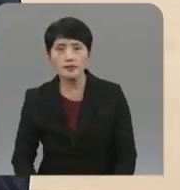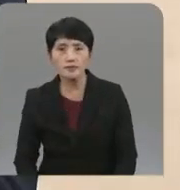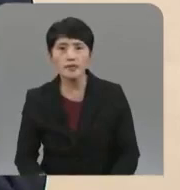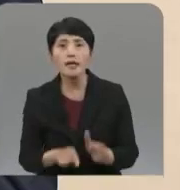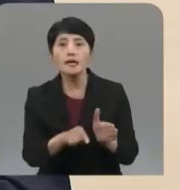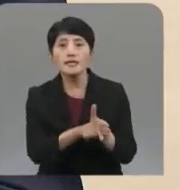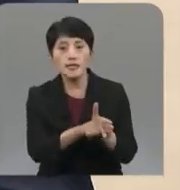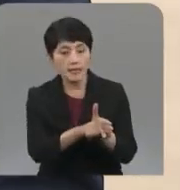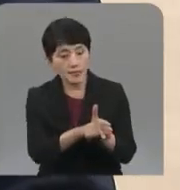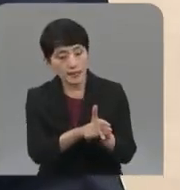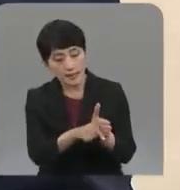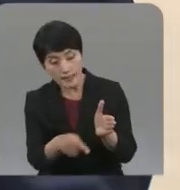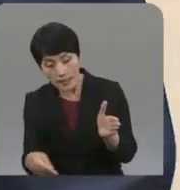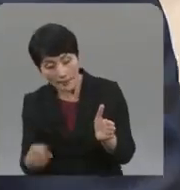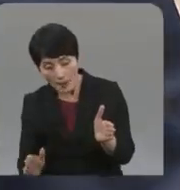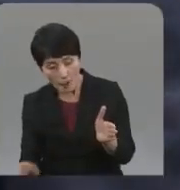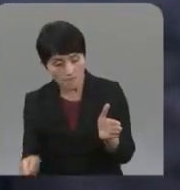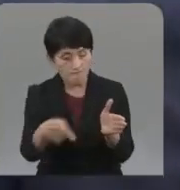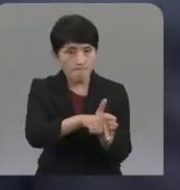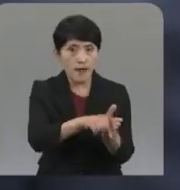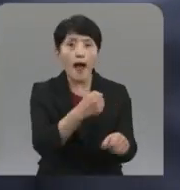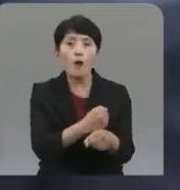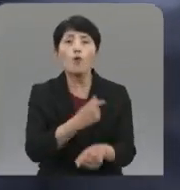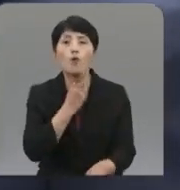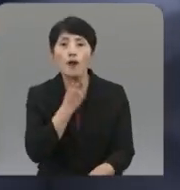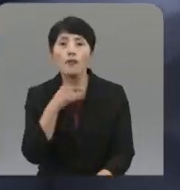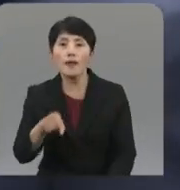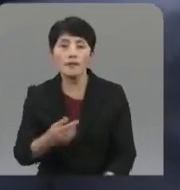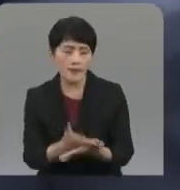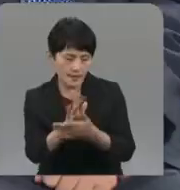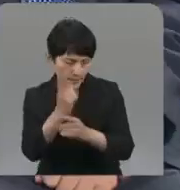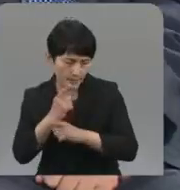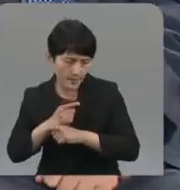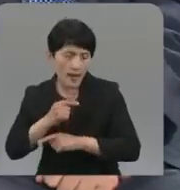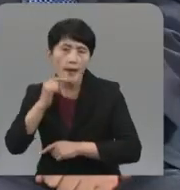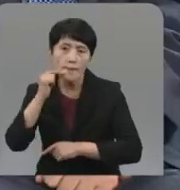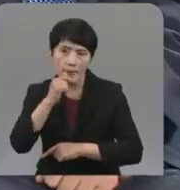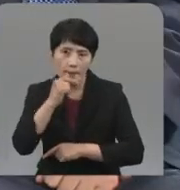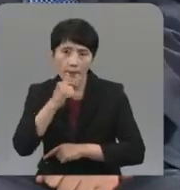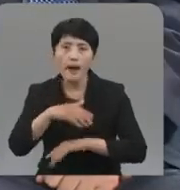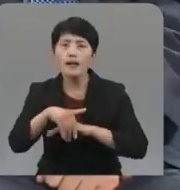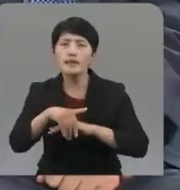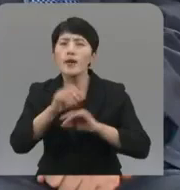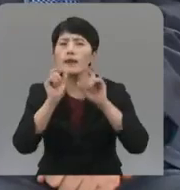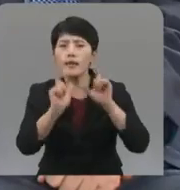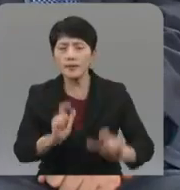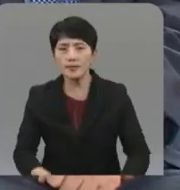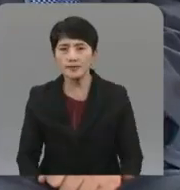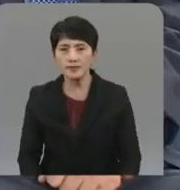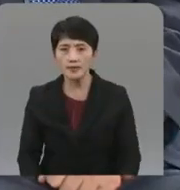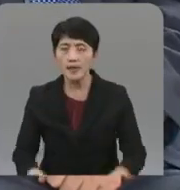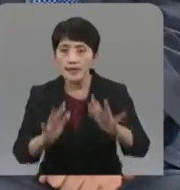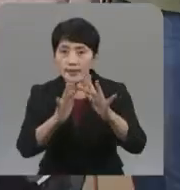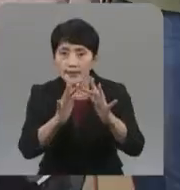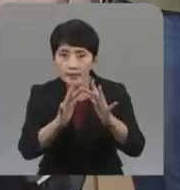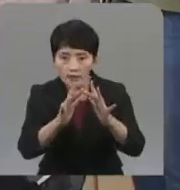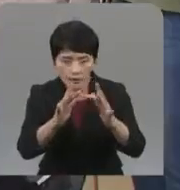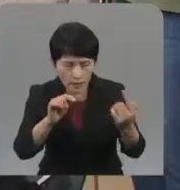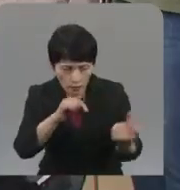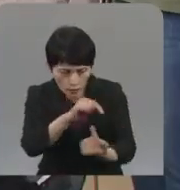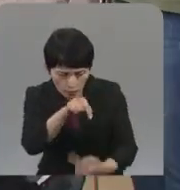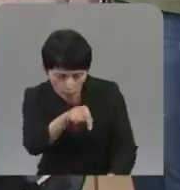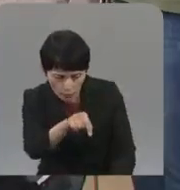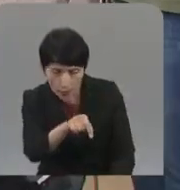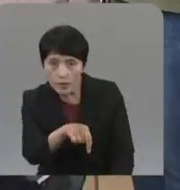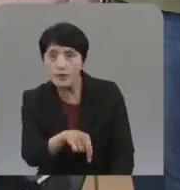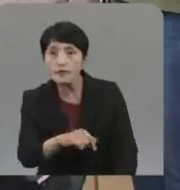mà phần lớn thông tin trong đó có tin tức được phân phối qua các nền tảng kỹ thuật số sau khi ông y nhận chức Ủy ban phát thanh truyền hình và